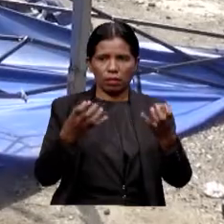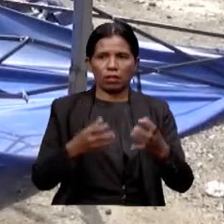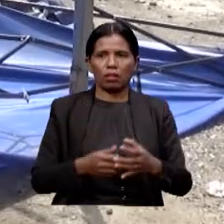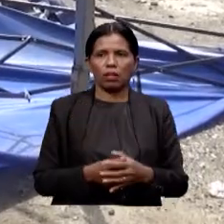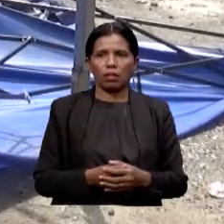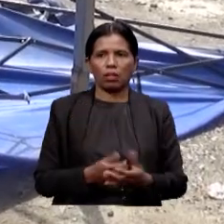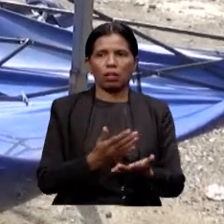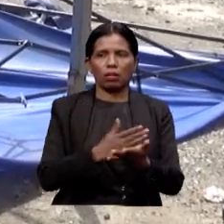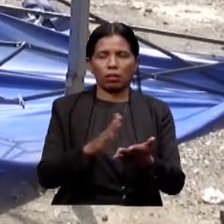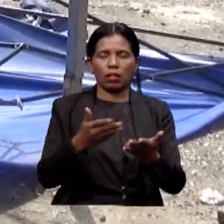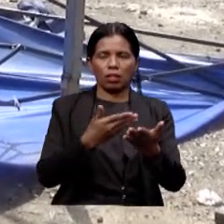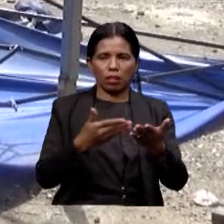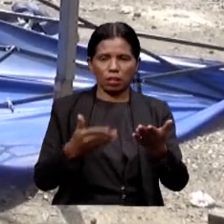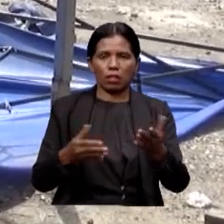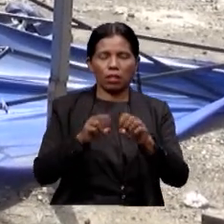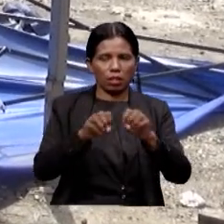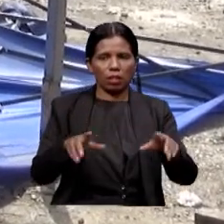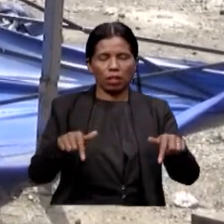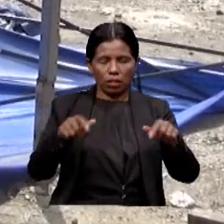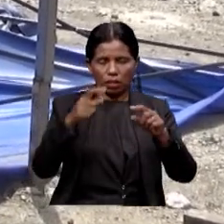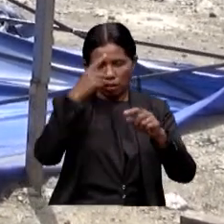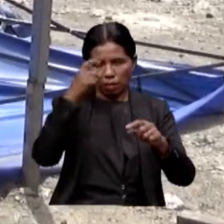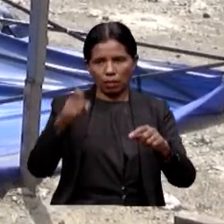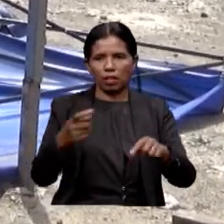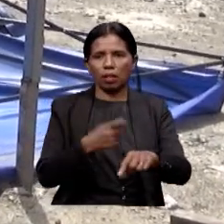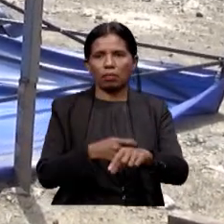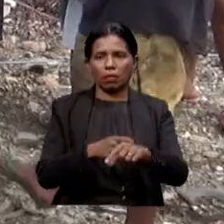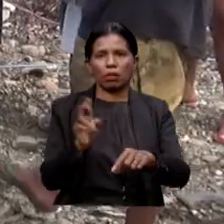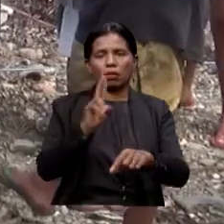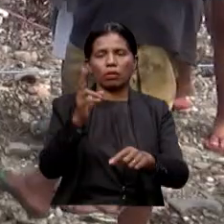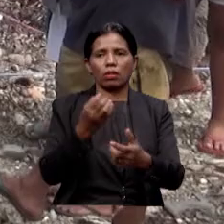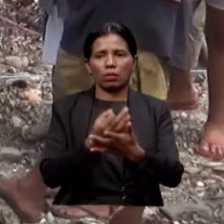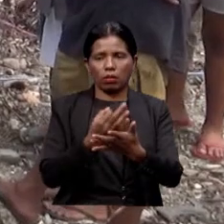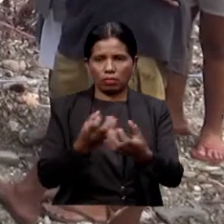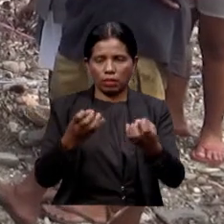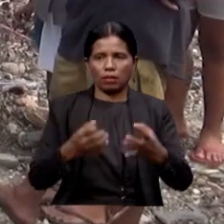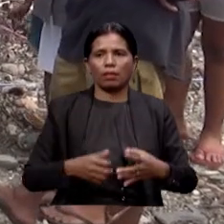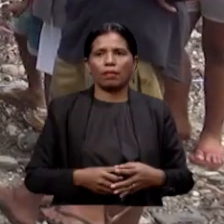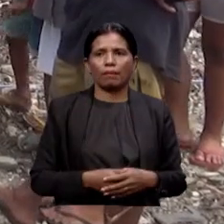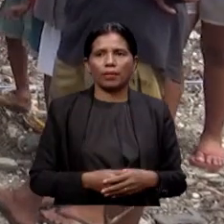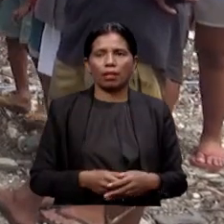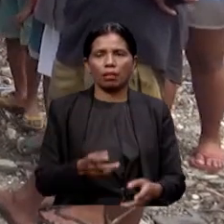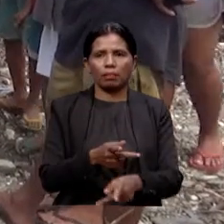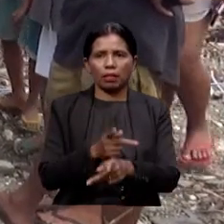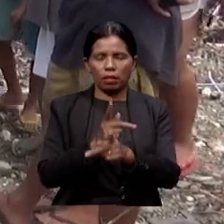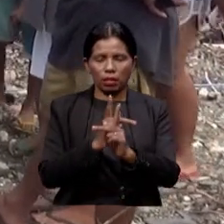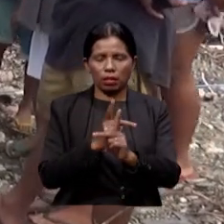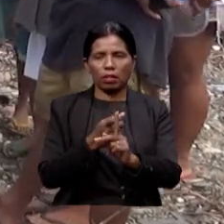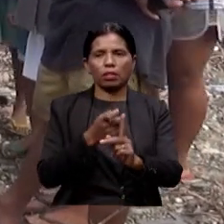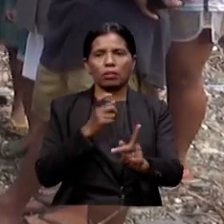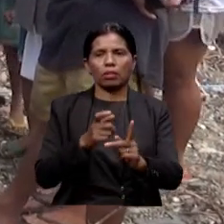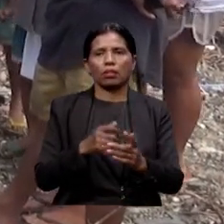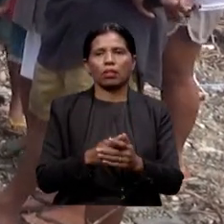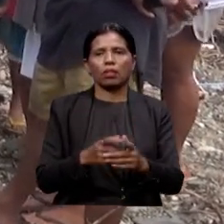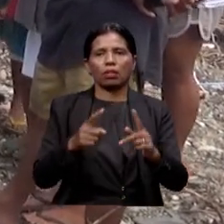hola sasam para kona lakunya ne tamba momento ne hasa wasane barak mak be impresta usi koperasi to